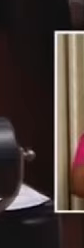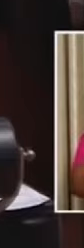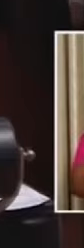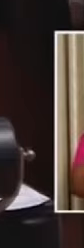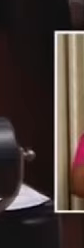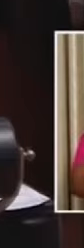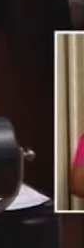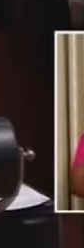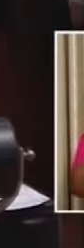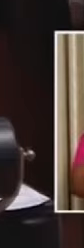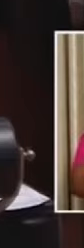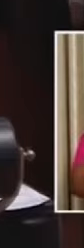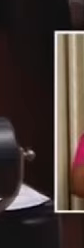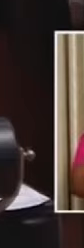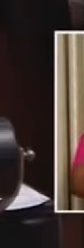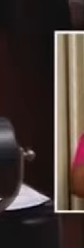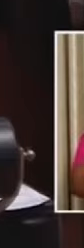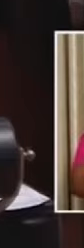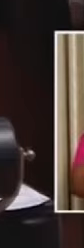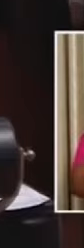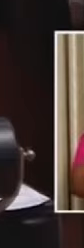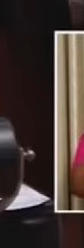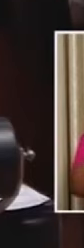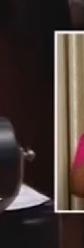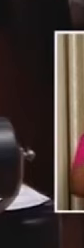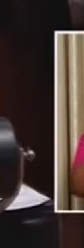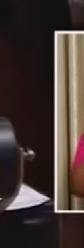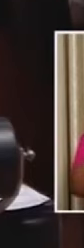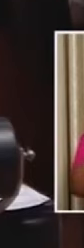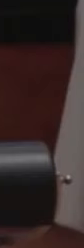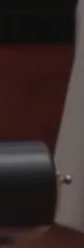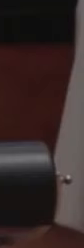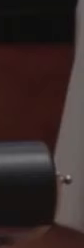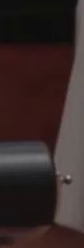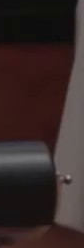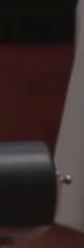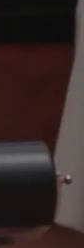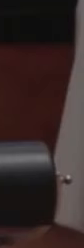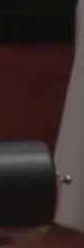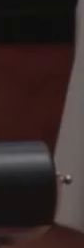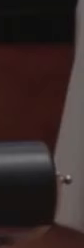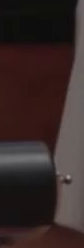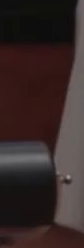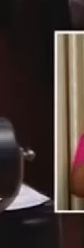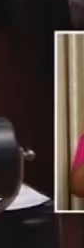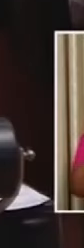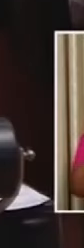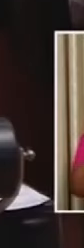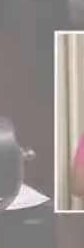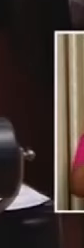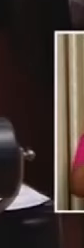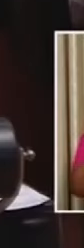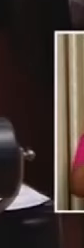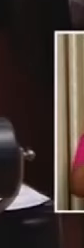නිසා තමයි අස්වැසුම ගෙනාවේ. ඒ නිසා තමයි හාල් කිලෝ 10 ගානේ මාස දෙකක් දුන්නේ. රැකියා අහිමි වීම සුබද අසුබද?